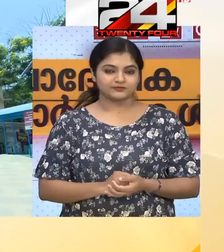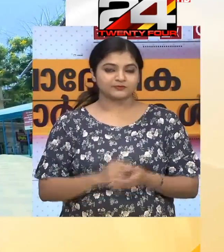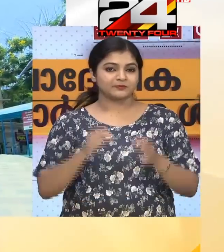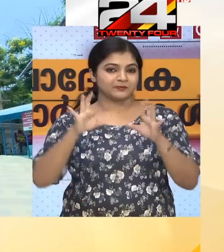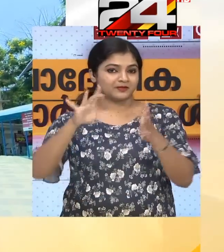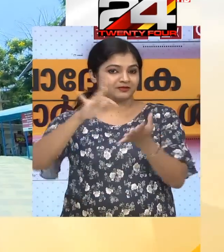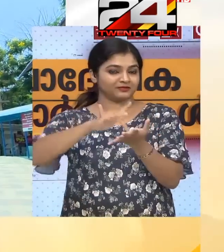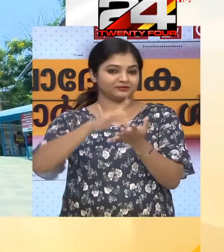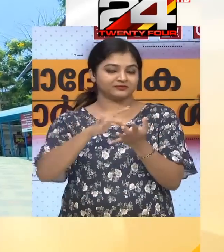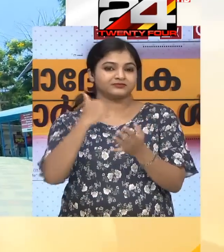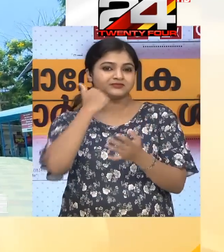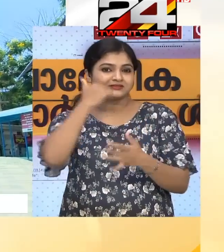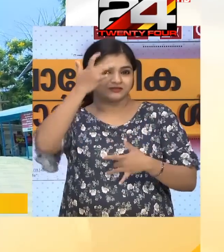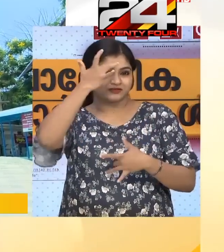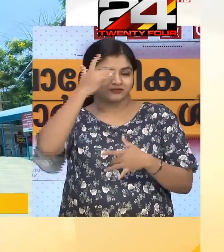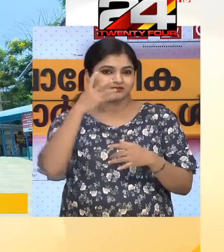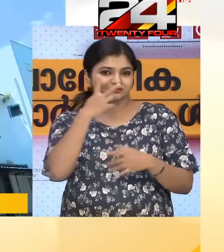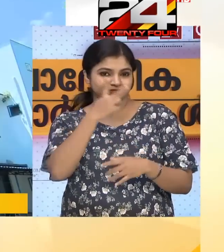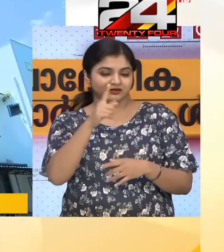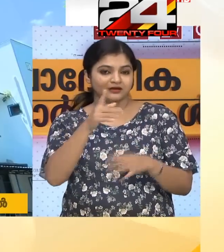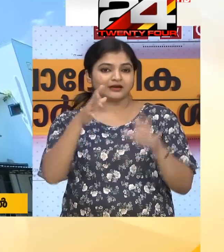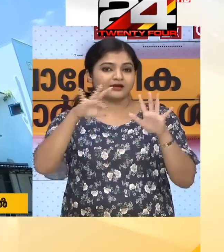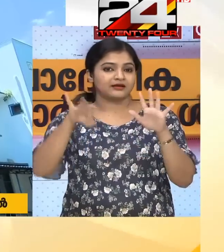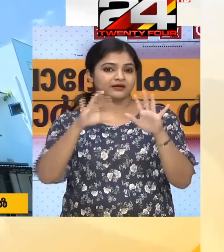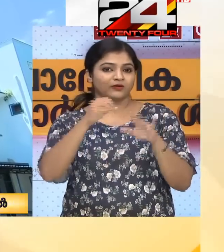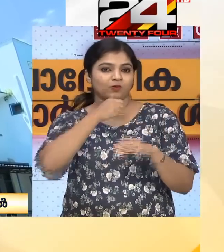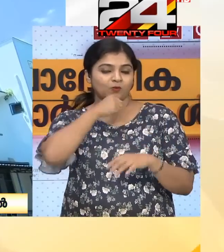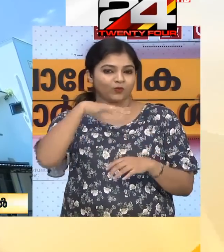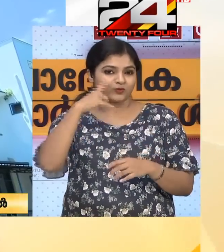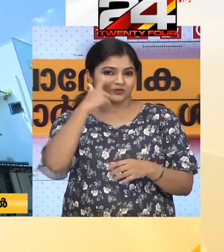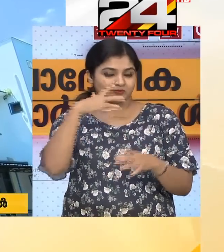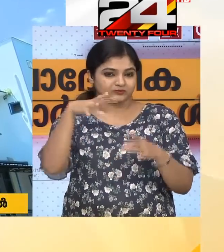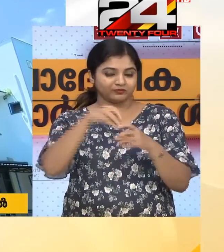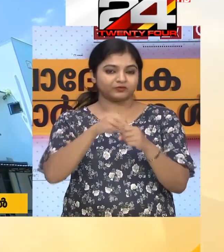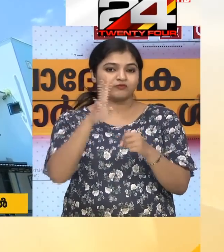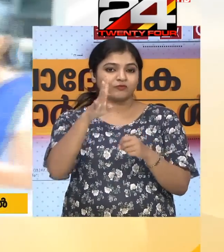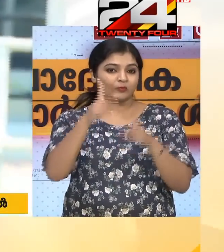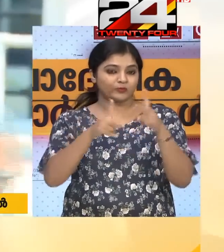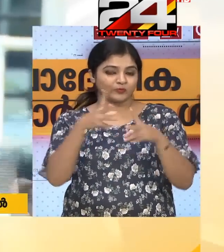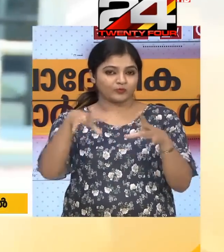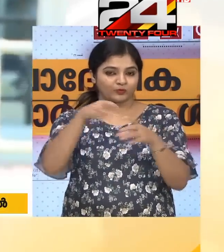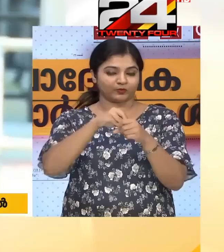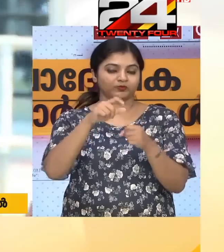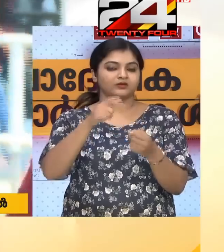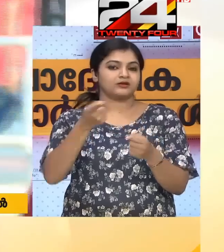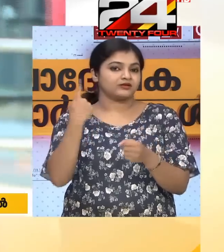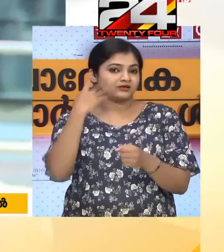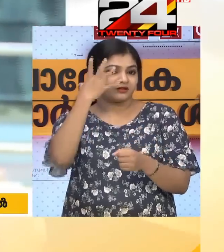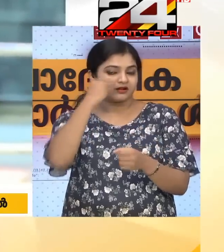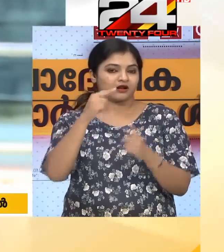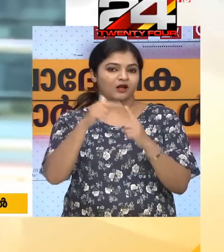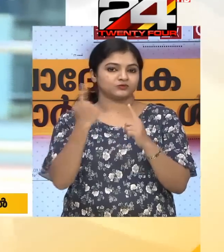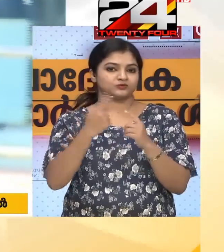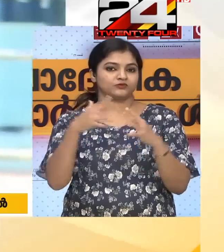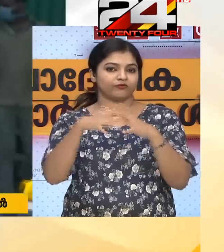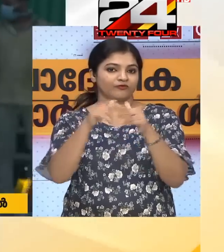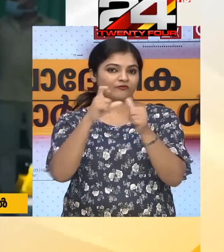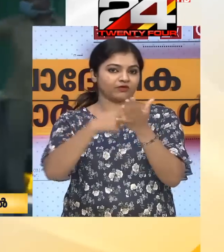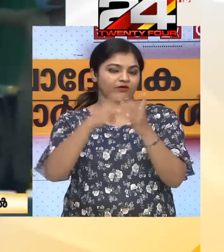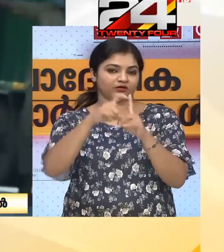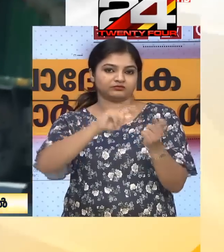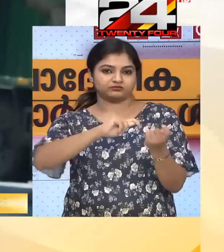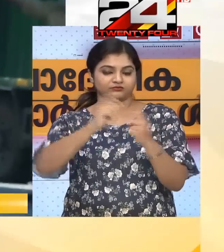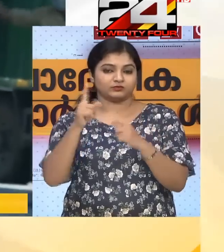പത്തനംതിട്ടയിൽ രോഗലക്ഷണങ്ങൾ പ്രകടിപ്പിച്ച 80 വയസ്സുള്ള ഒരു സ്ത്രീ അടക്കം 4 പേരെയാണ് ഇന്നലെ രാത്രി ആശുപത്രി ഐസൊലേഷൻ വാർഡിലേക്ക് മാറ്റിയത്.